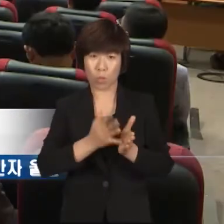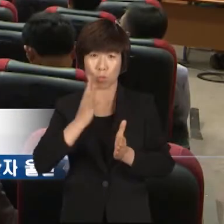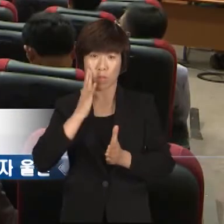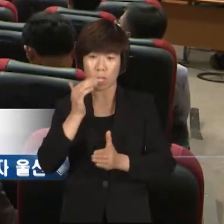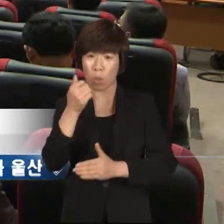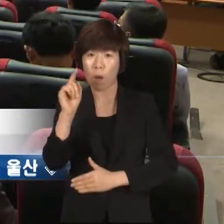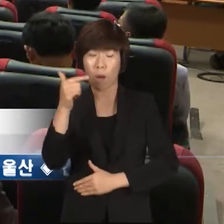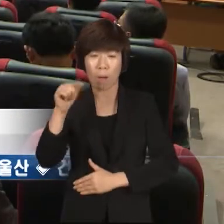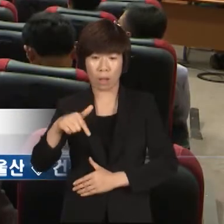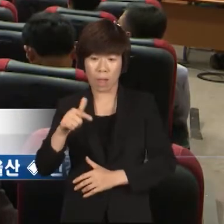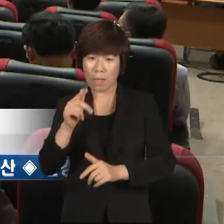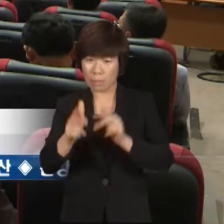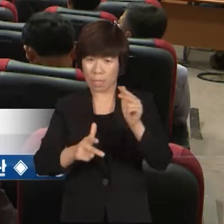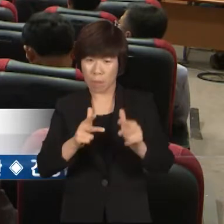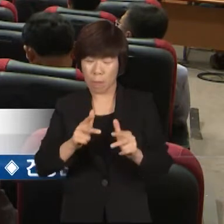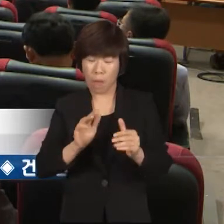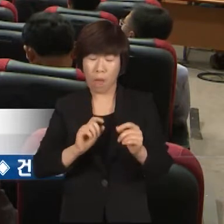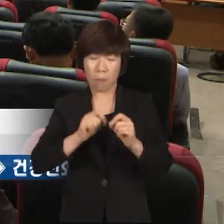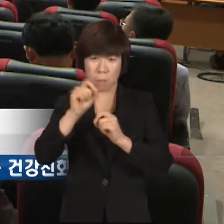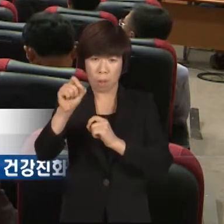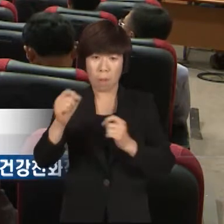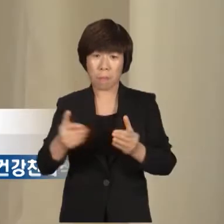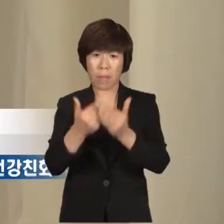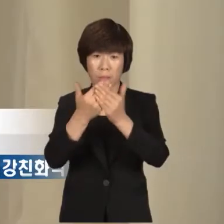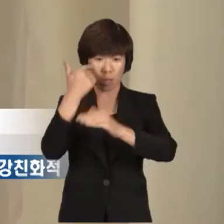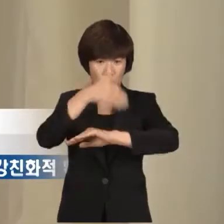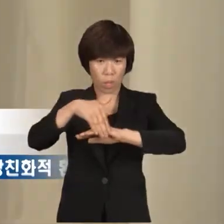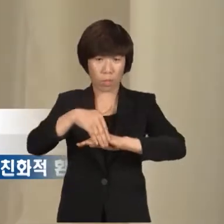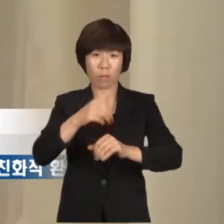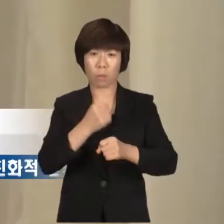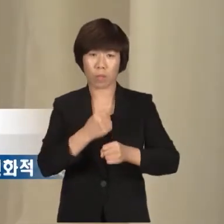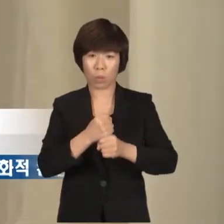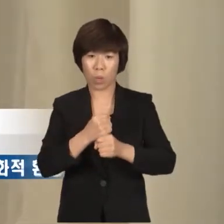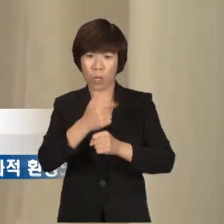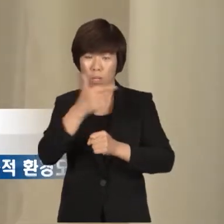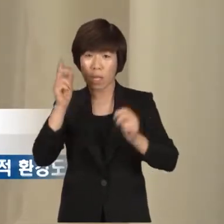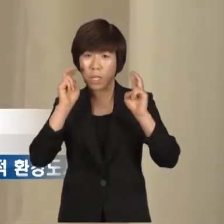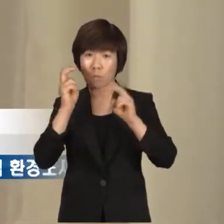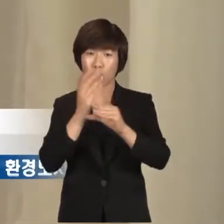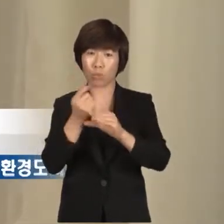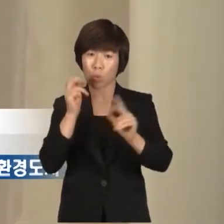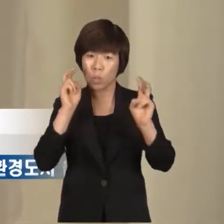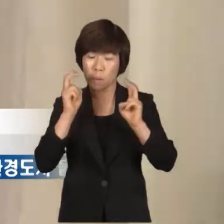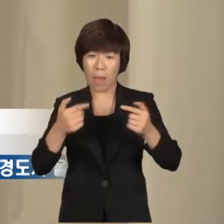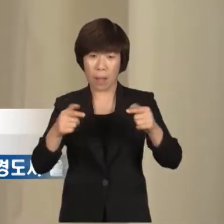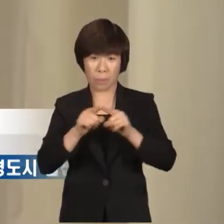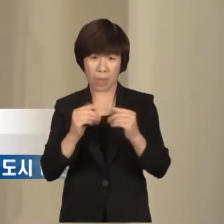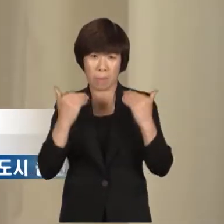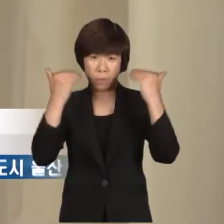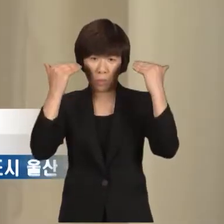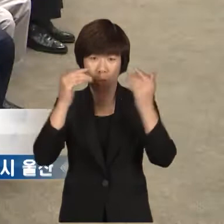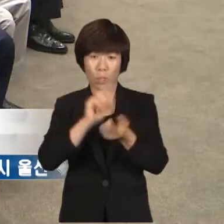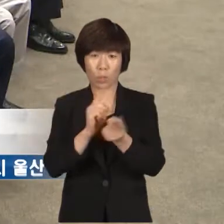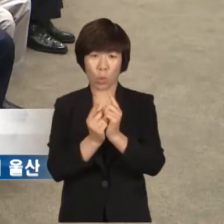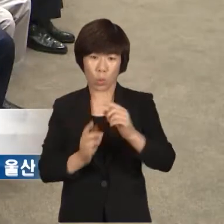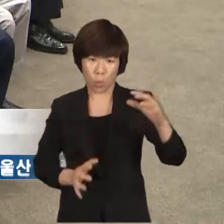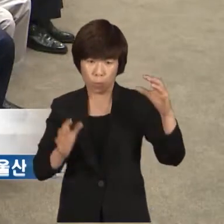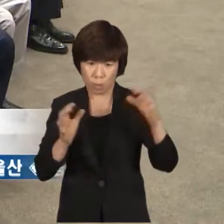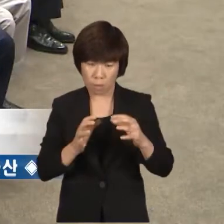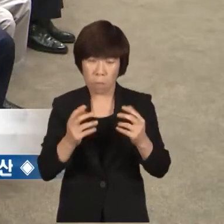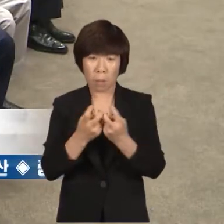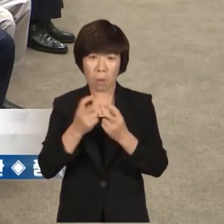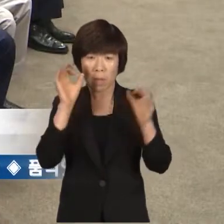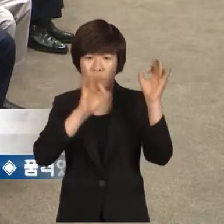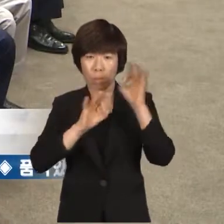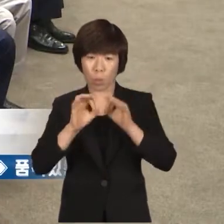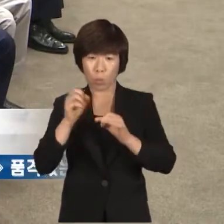네트워크 포럼은 울산 화학산업의 중장기 발전 전략 수립, 대기업과 중소중견기업 동반 성장 및